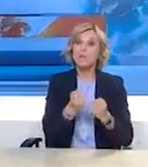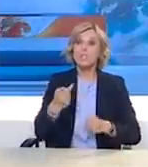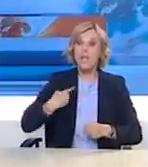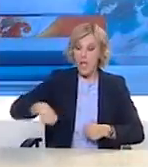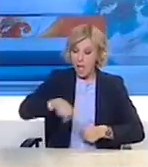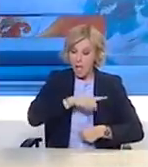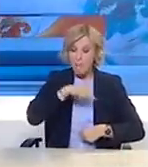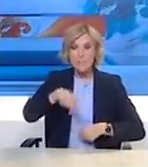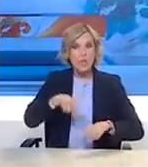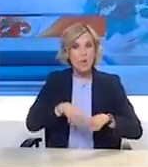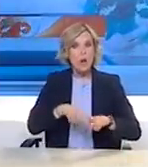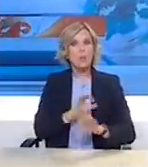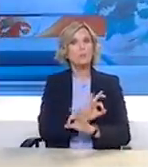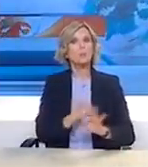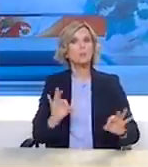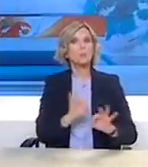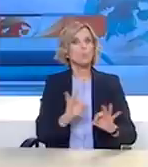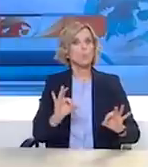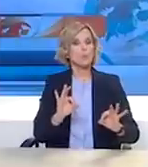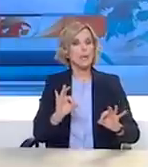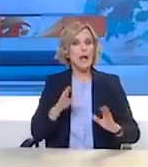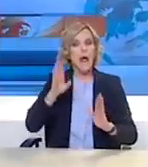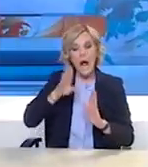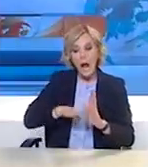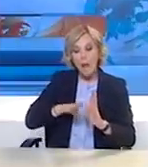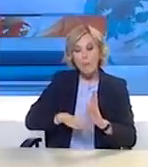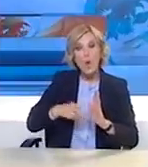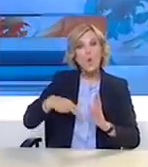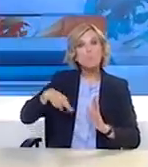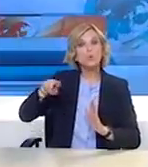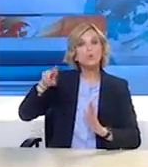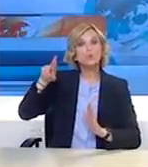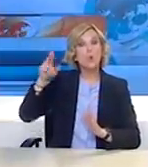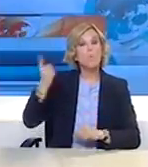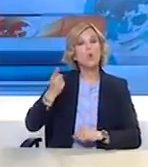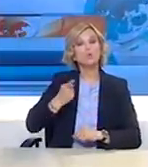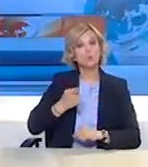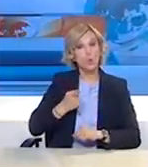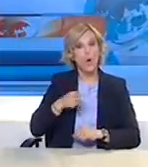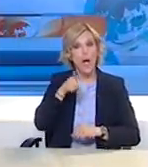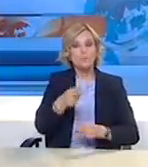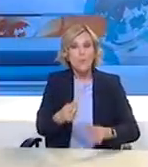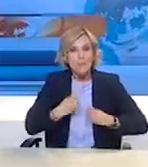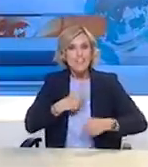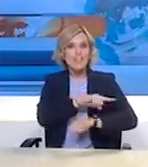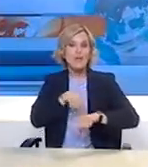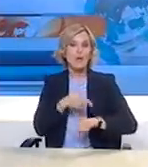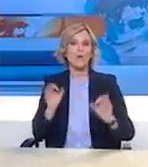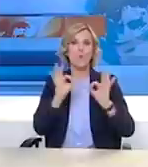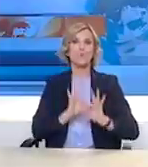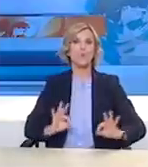σε αυτό το σημείο. Και αυτό μας δίνει ακόμα περισσότερο χρόνο να προετοιμαστούμε καλύτερα. Και δεν πρέπει να